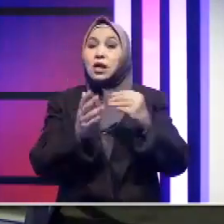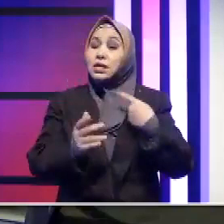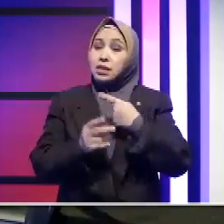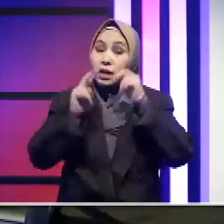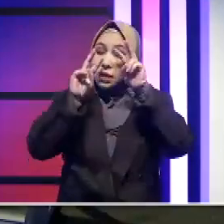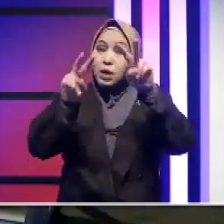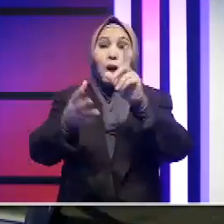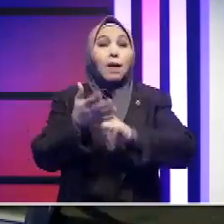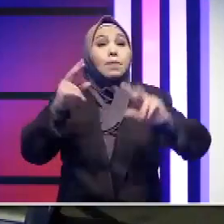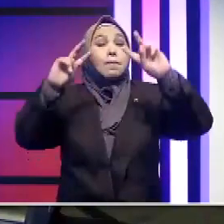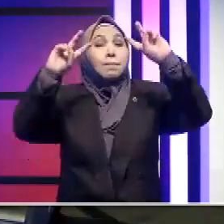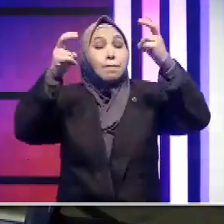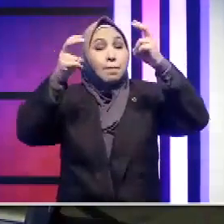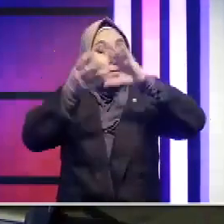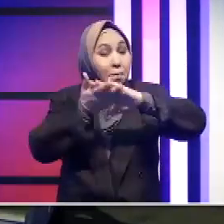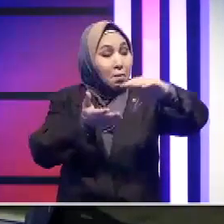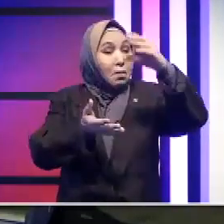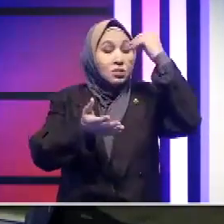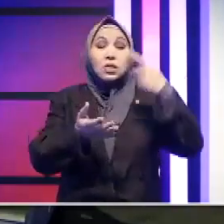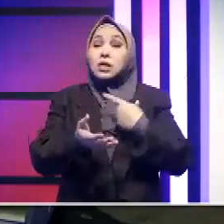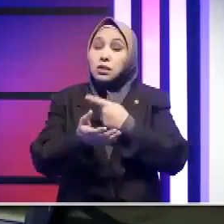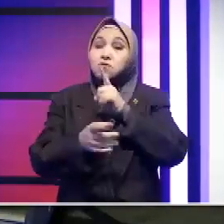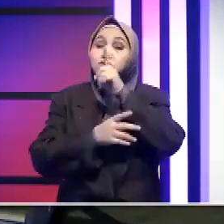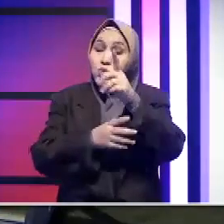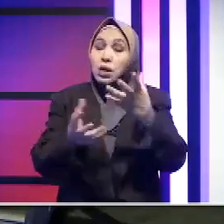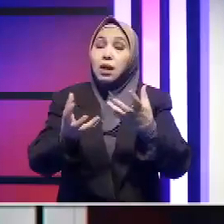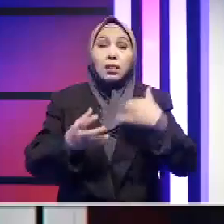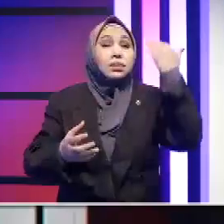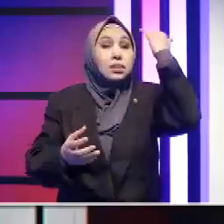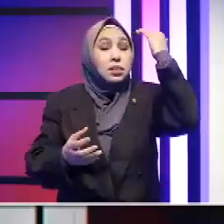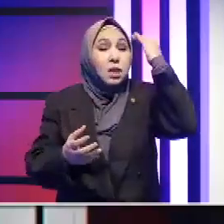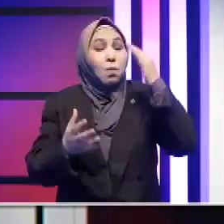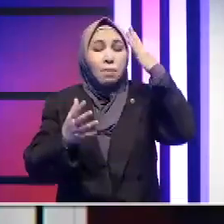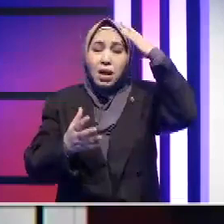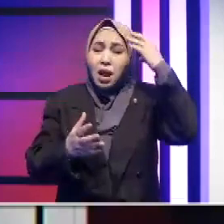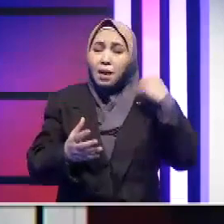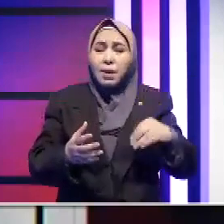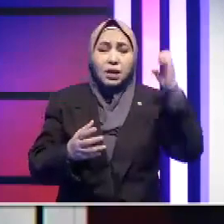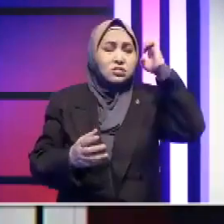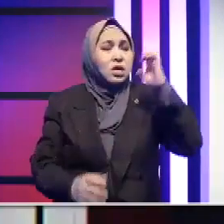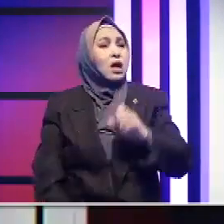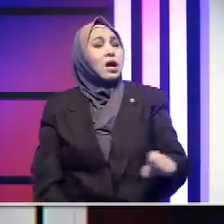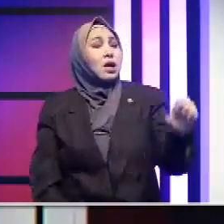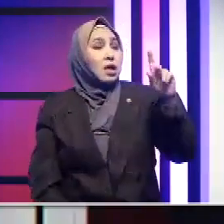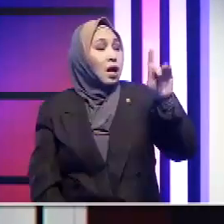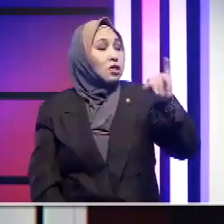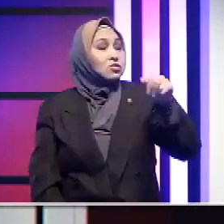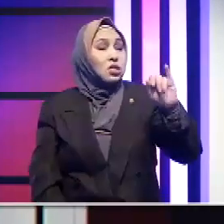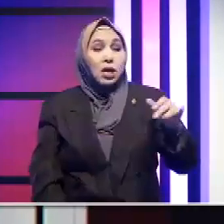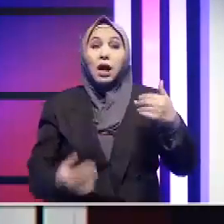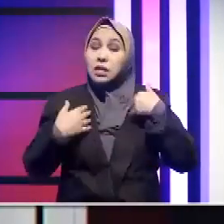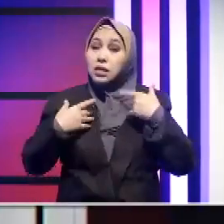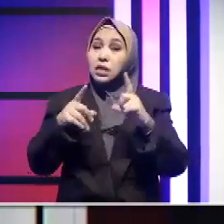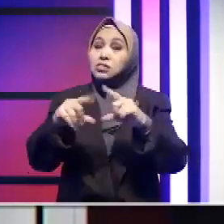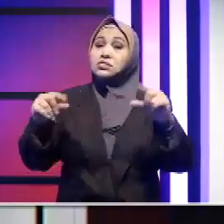apakah pelajarannya dan sudah tentu kita ingin juga bertabur mengetahui pengalaman Cek IG yang sekarang ini berada di